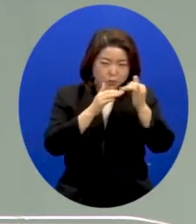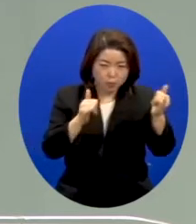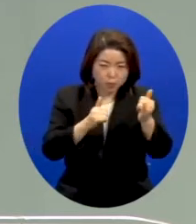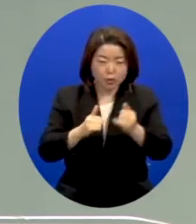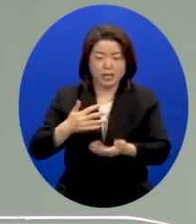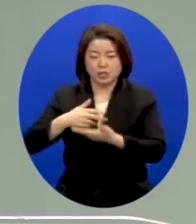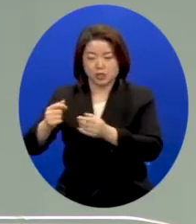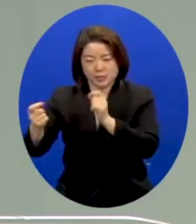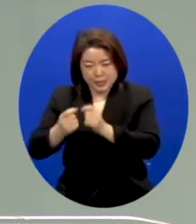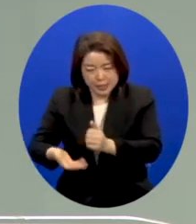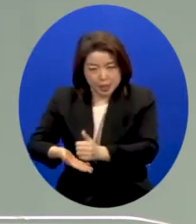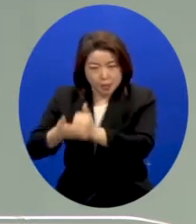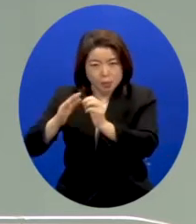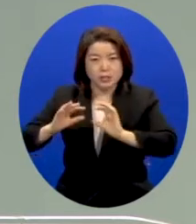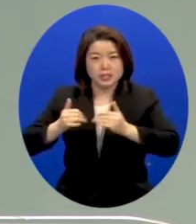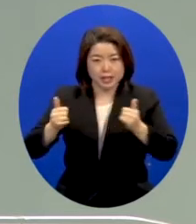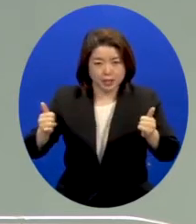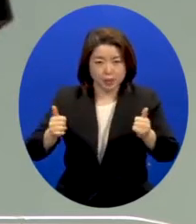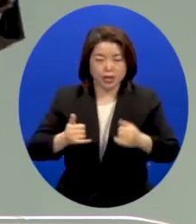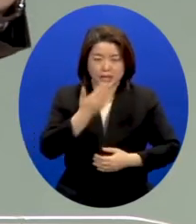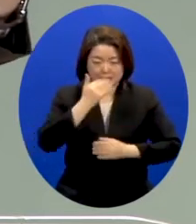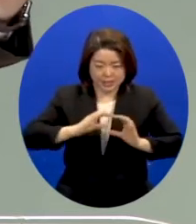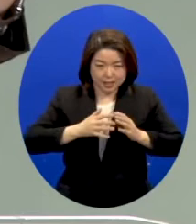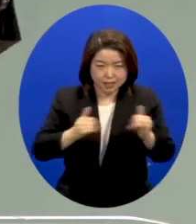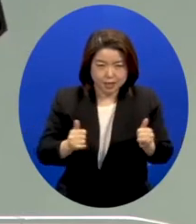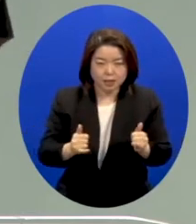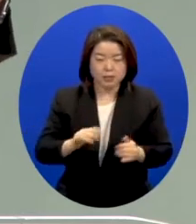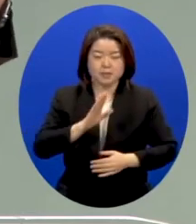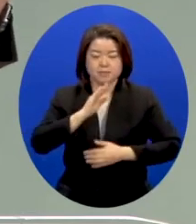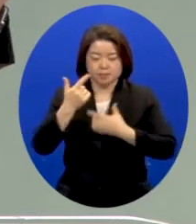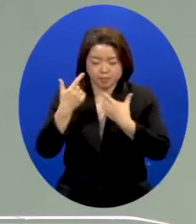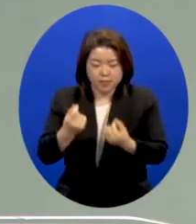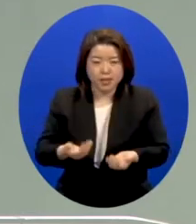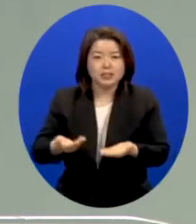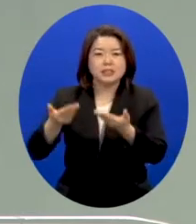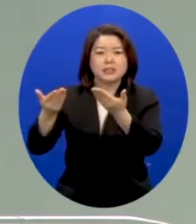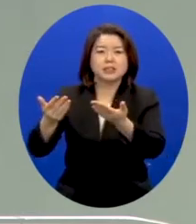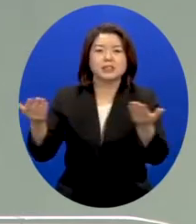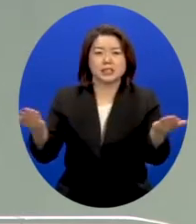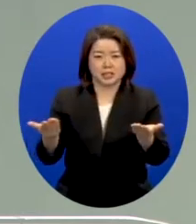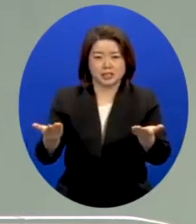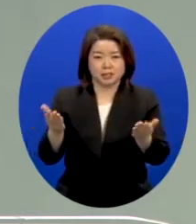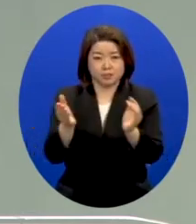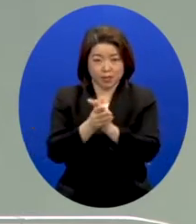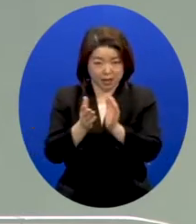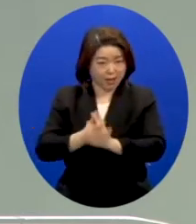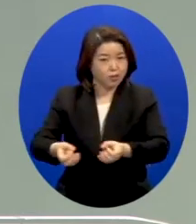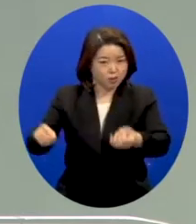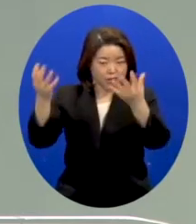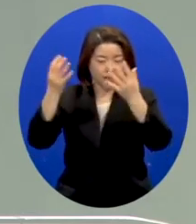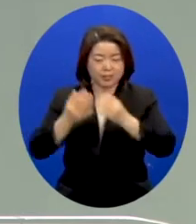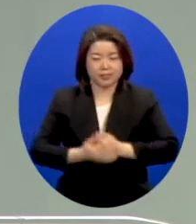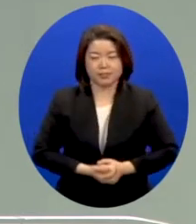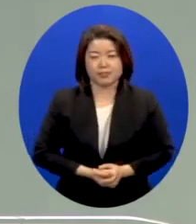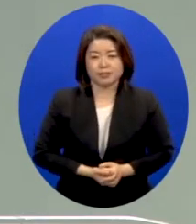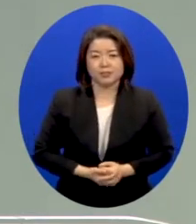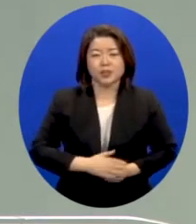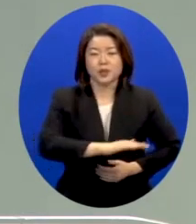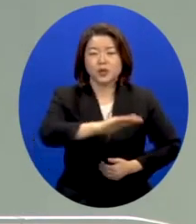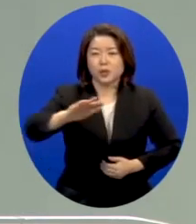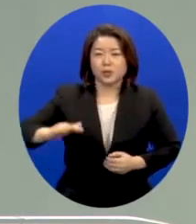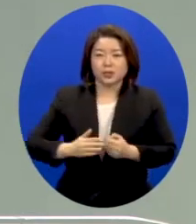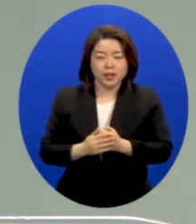백성들과 이스라엘 백성이 마땅히 드려야 할 일이라 할렐루야 됐습니다 우리가